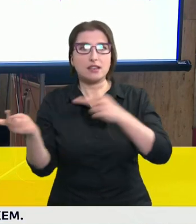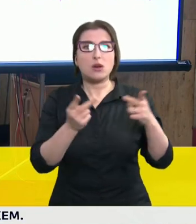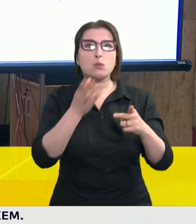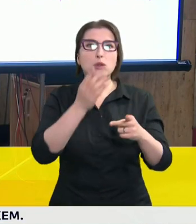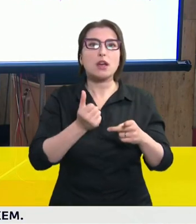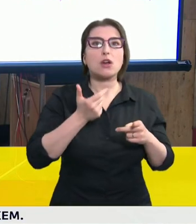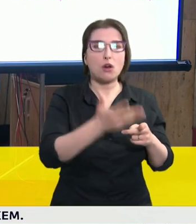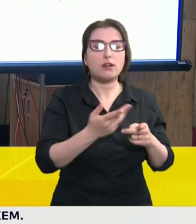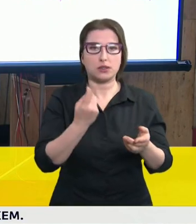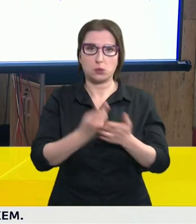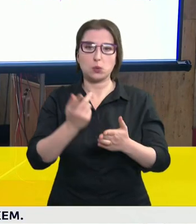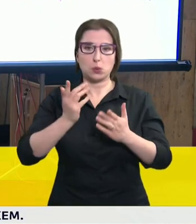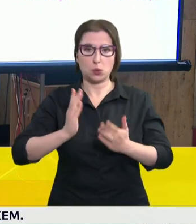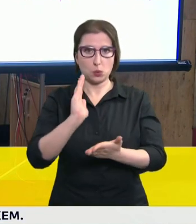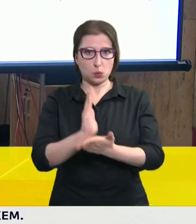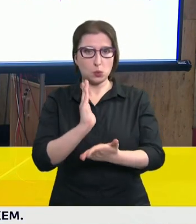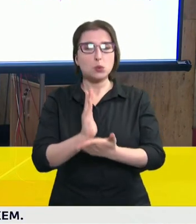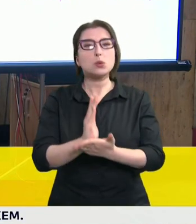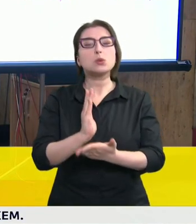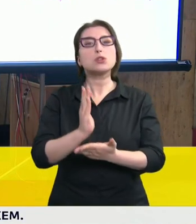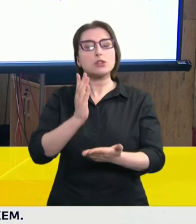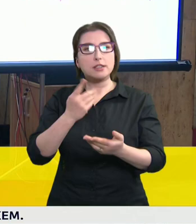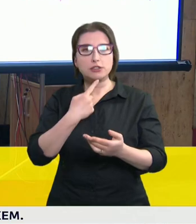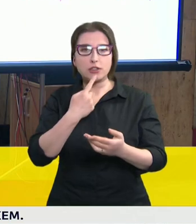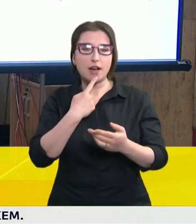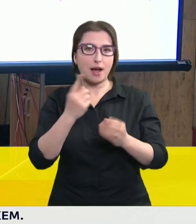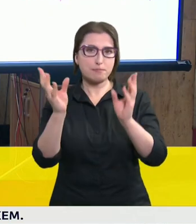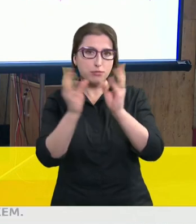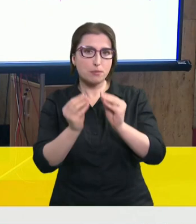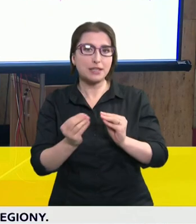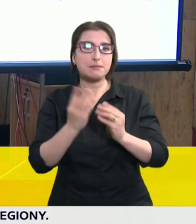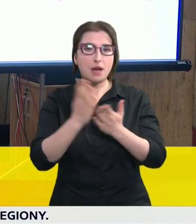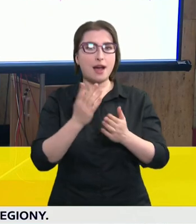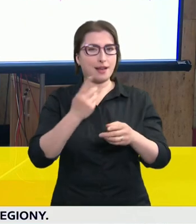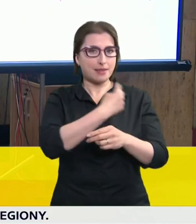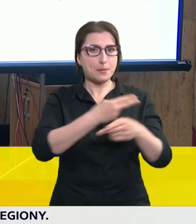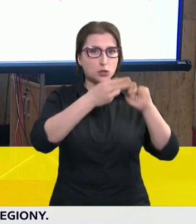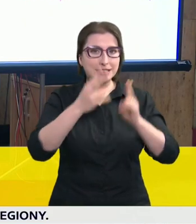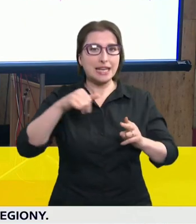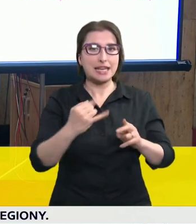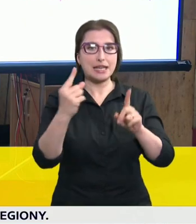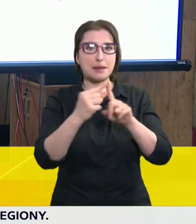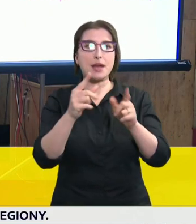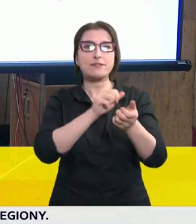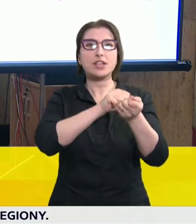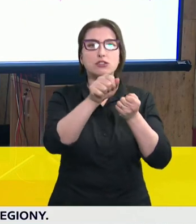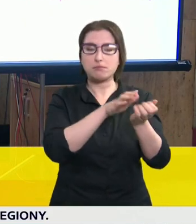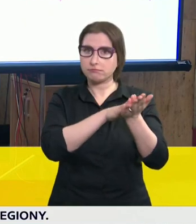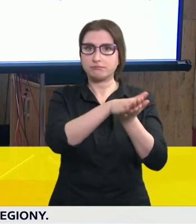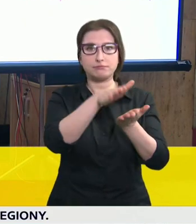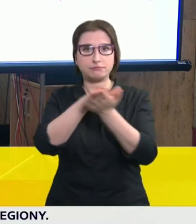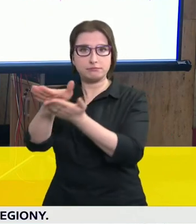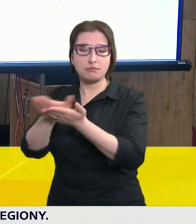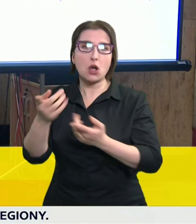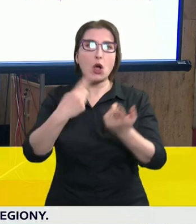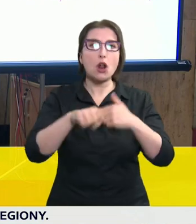popis České republiky z hlediska vyčerpání kapacity lůžek intenzivní péče, a my definujeme něco kolem